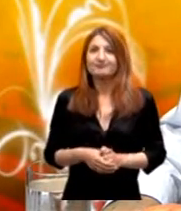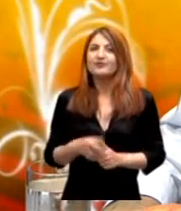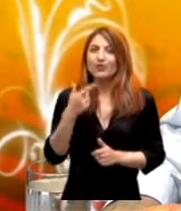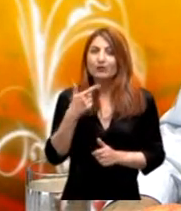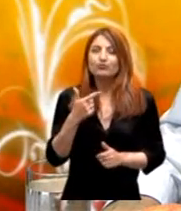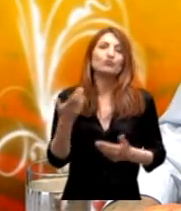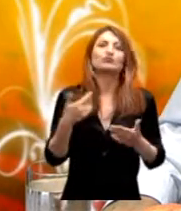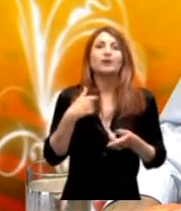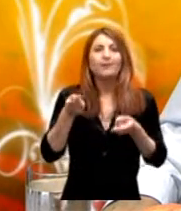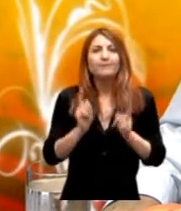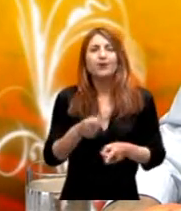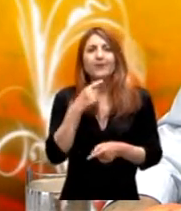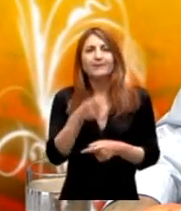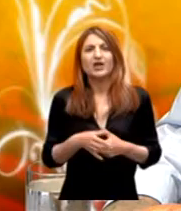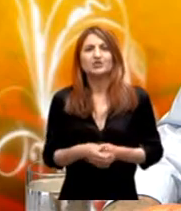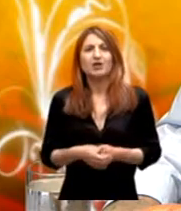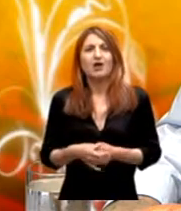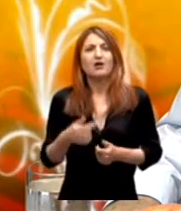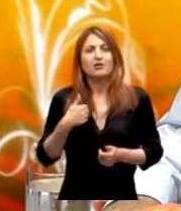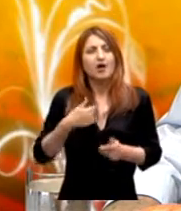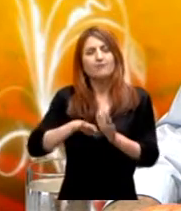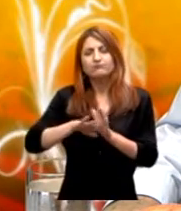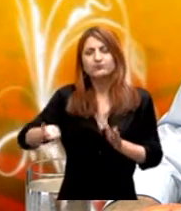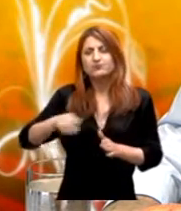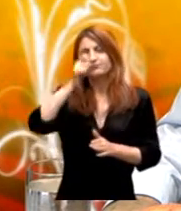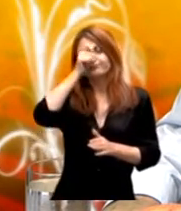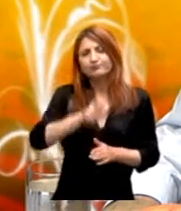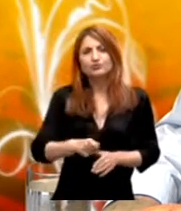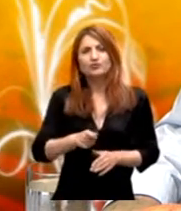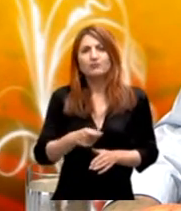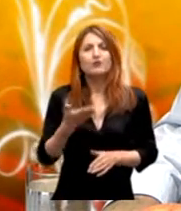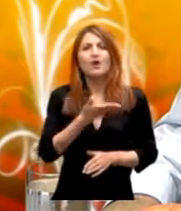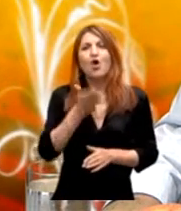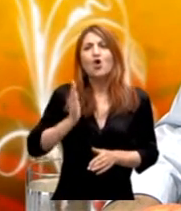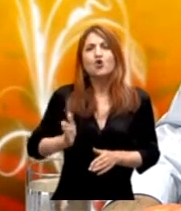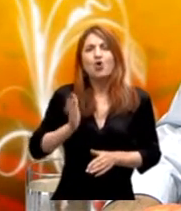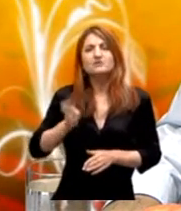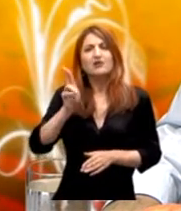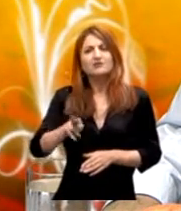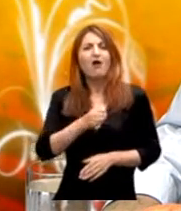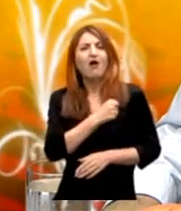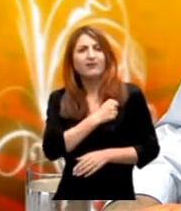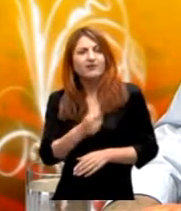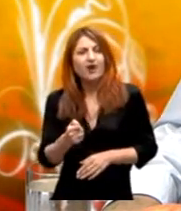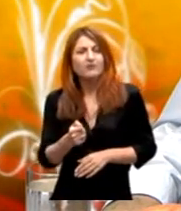drugo, jako cijenim da je gospodin imao hrabrosti,